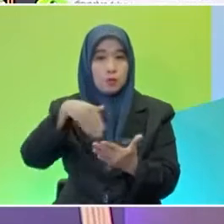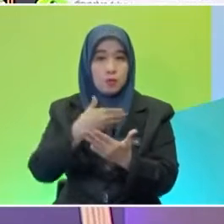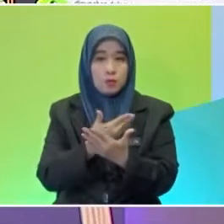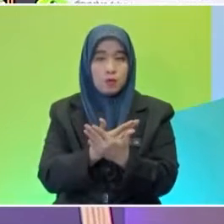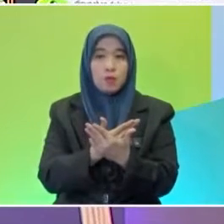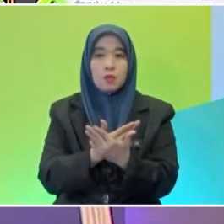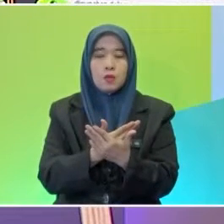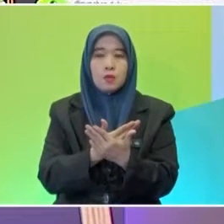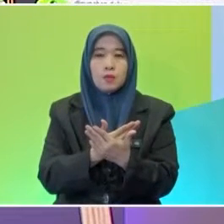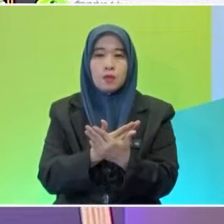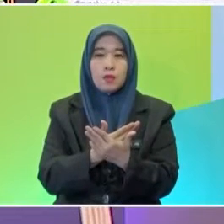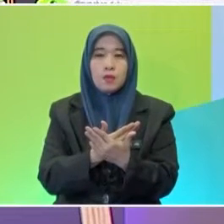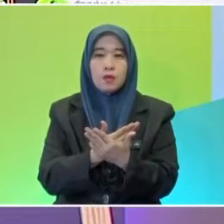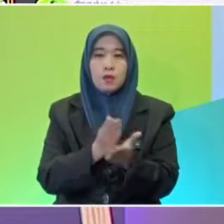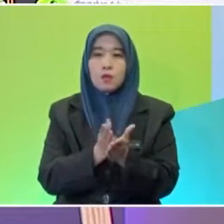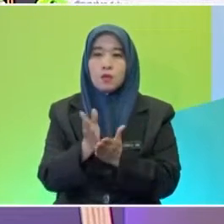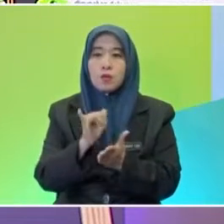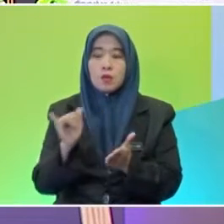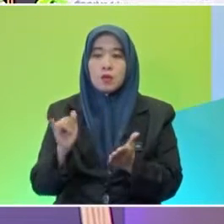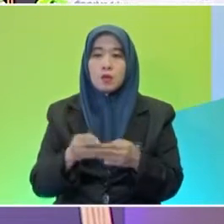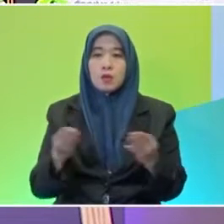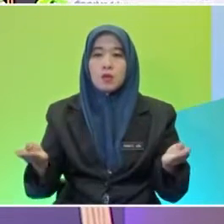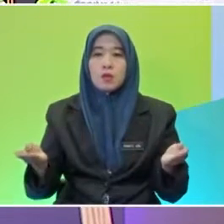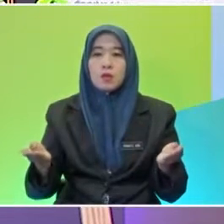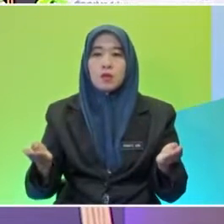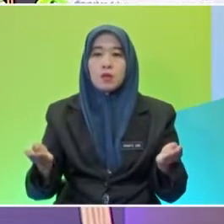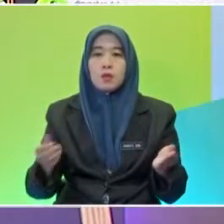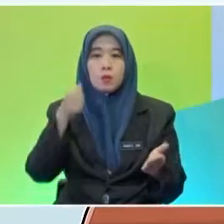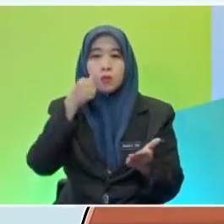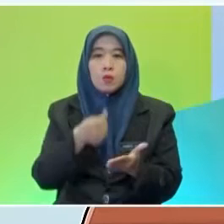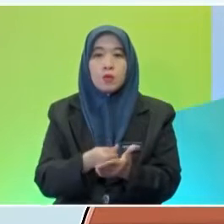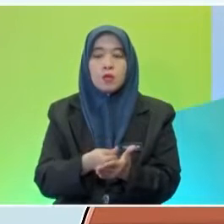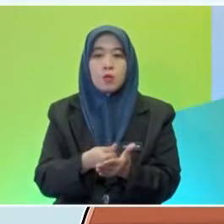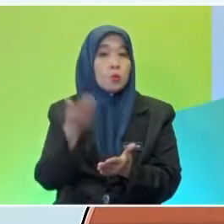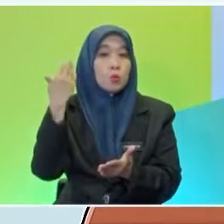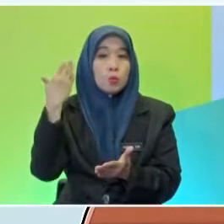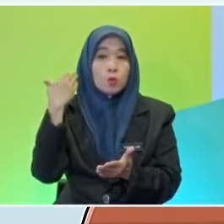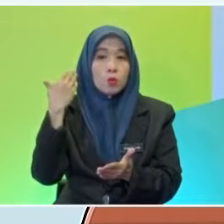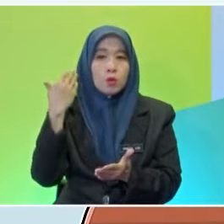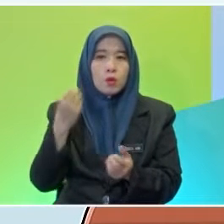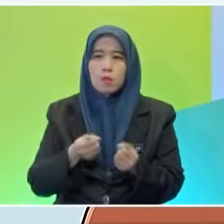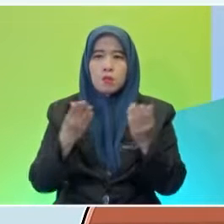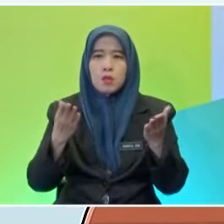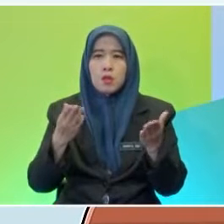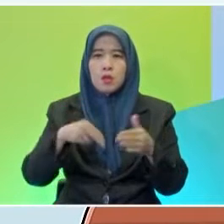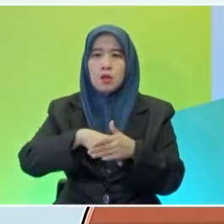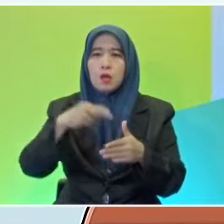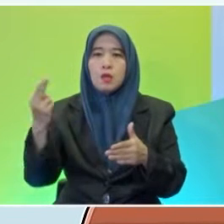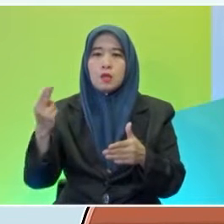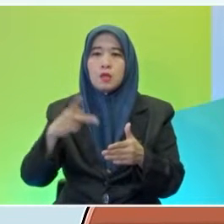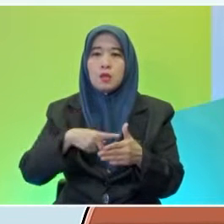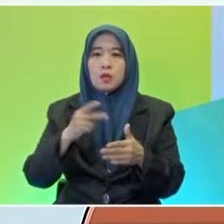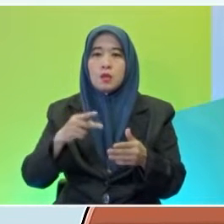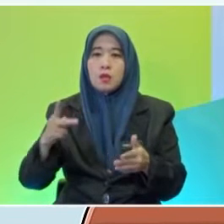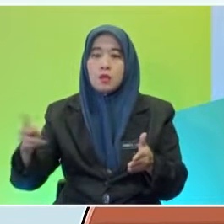peranan seterusnya bahasa Melayu sebagai bahasa persuratan banyak hasil karya Agung yang